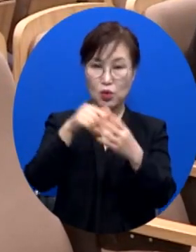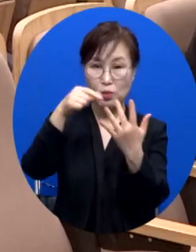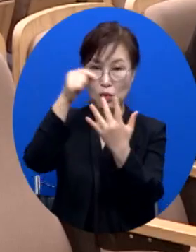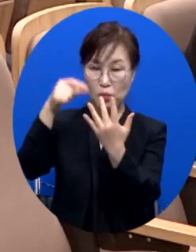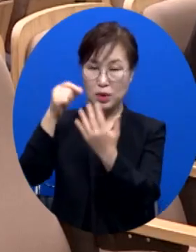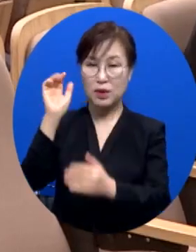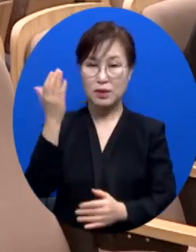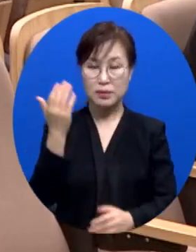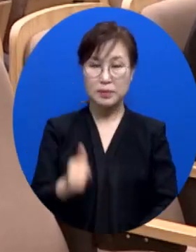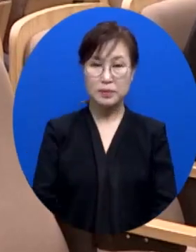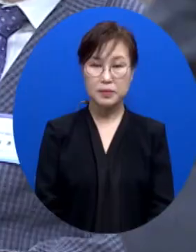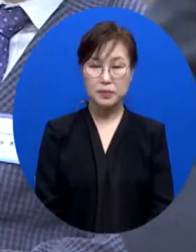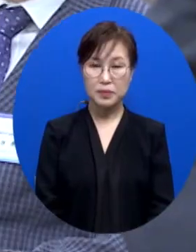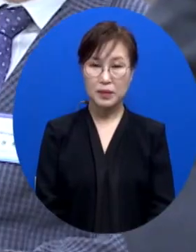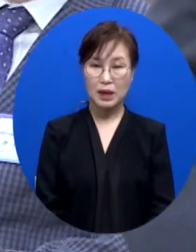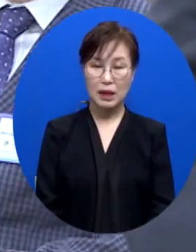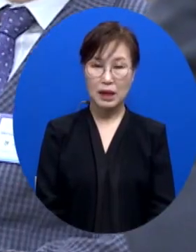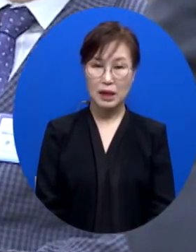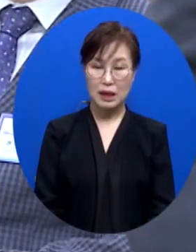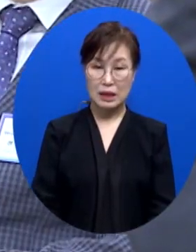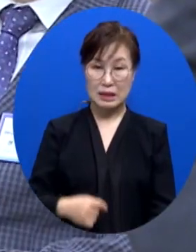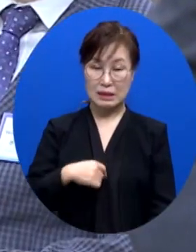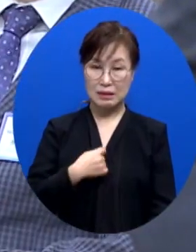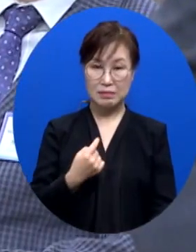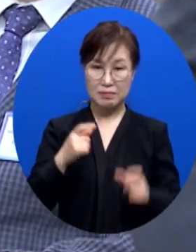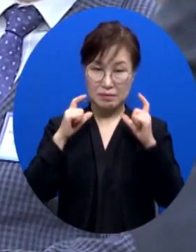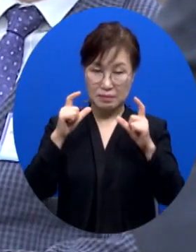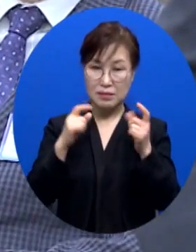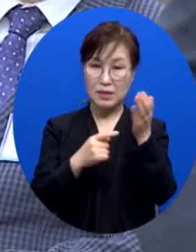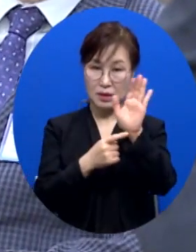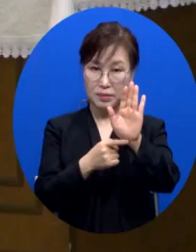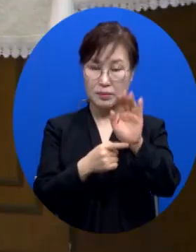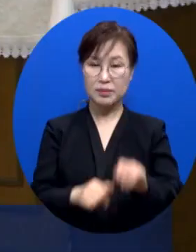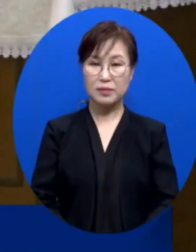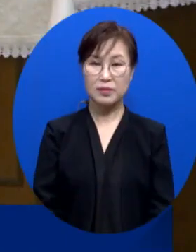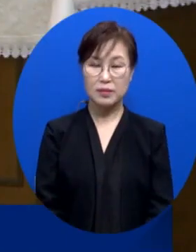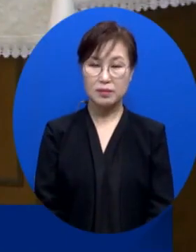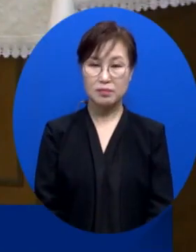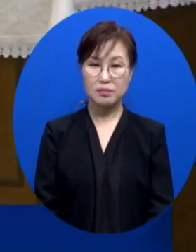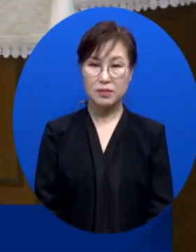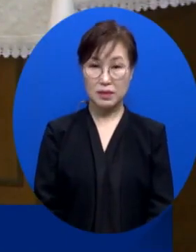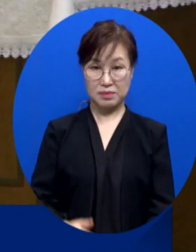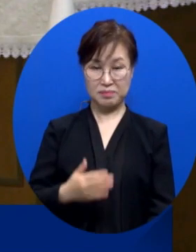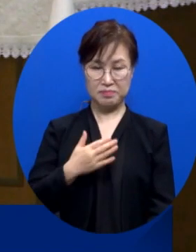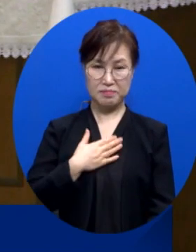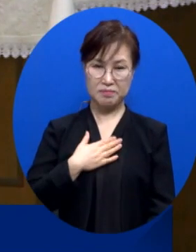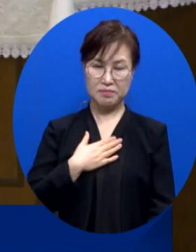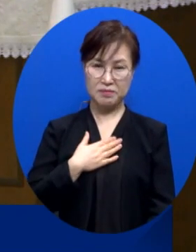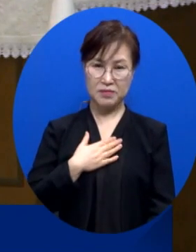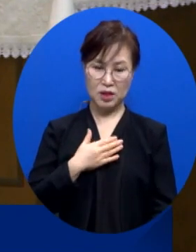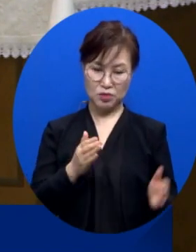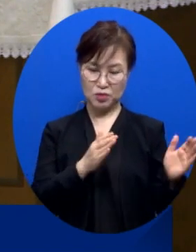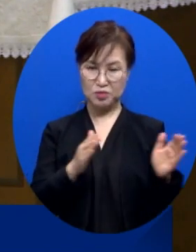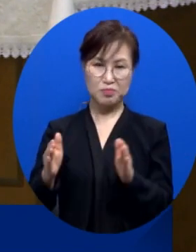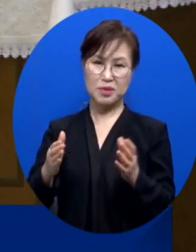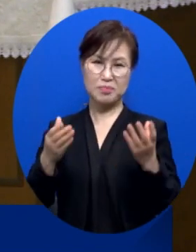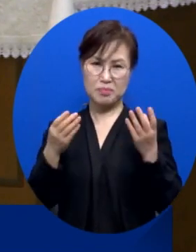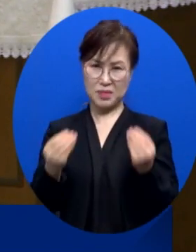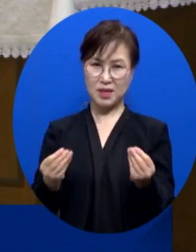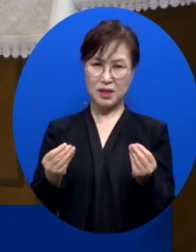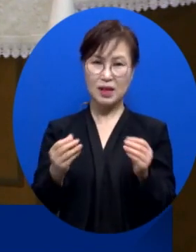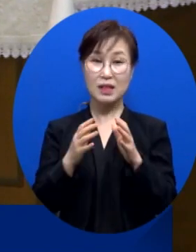후보들은 각자의 포부와 각오를 밝혔습니다. 저는 준비가 된